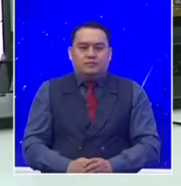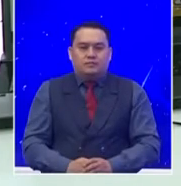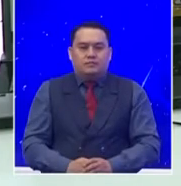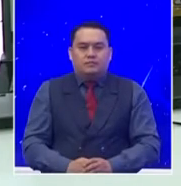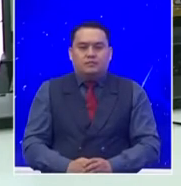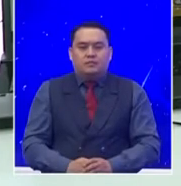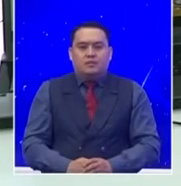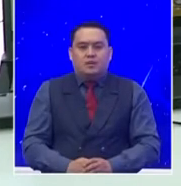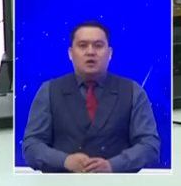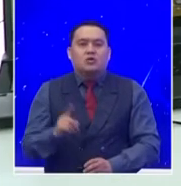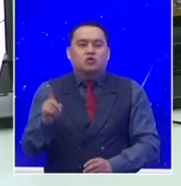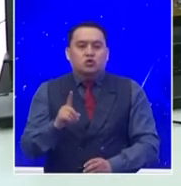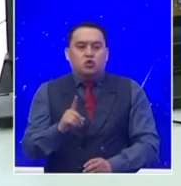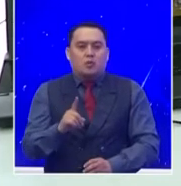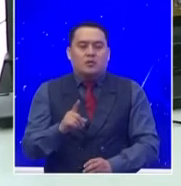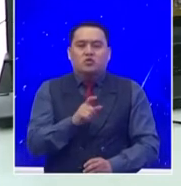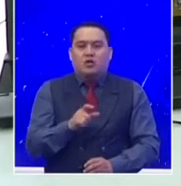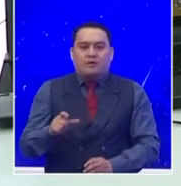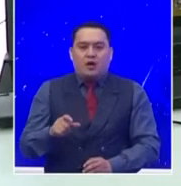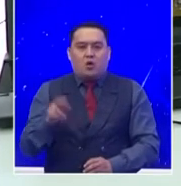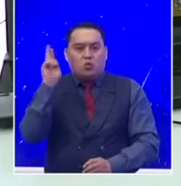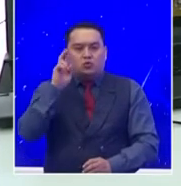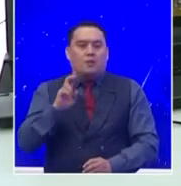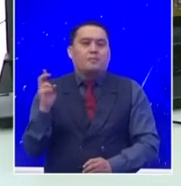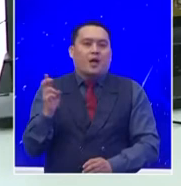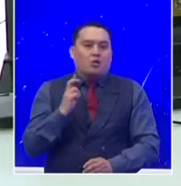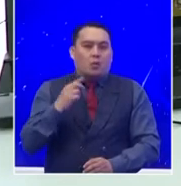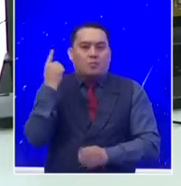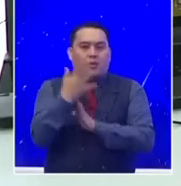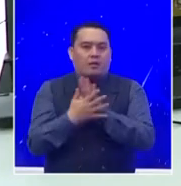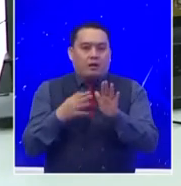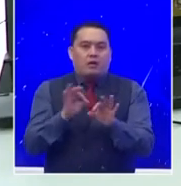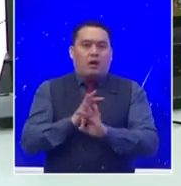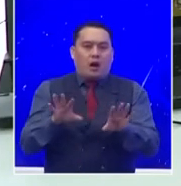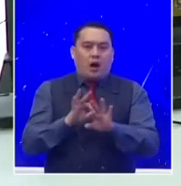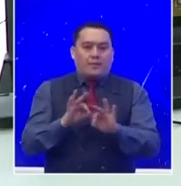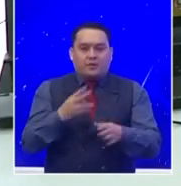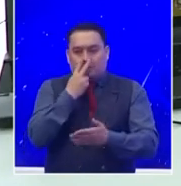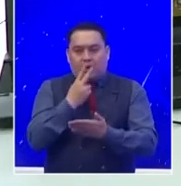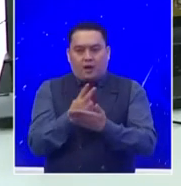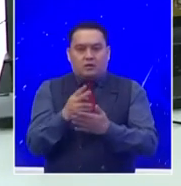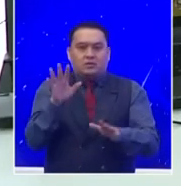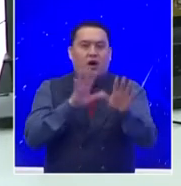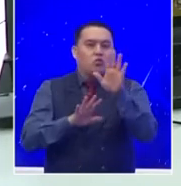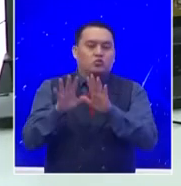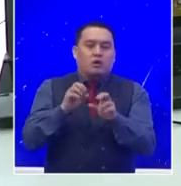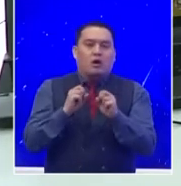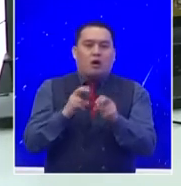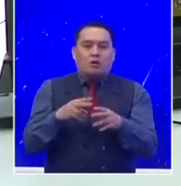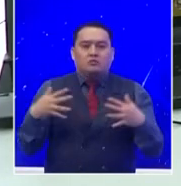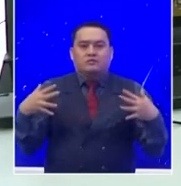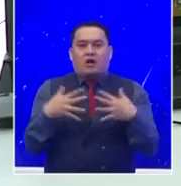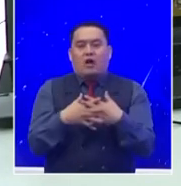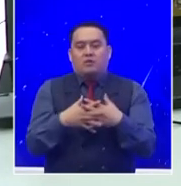Также, для того, чтобы ребятам на уроке биологии как можно понятнее объяснить, как происходит реакция галлюцинации, как лейкоциты